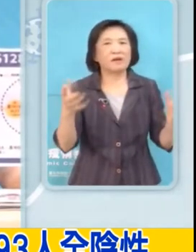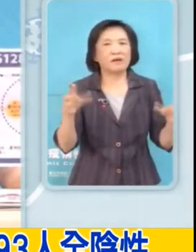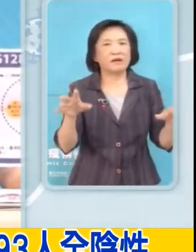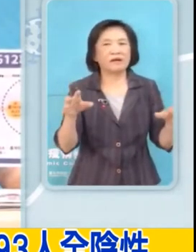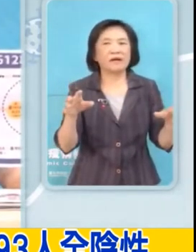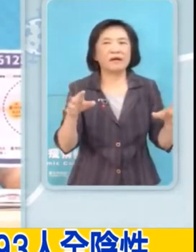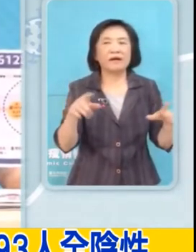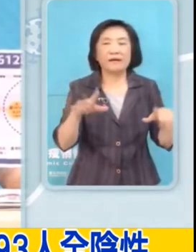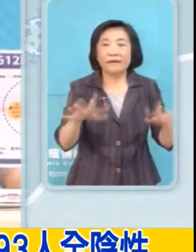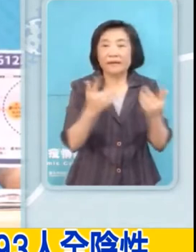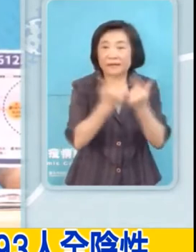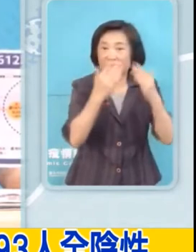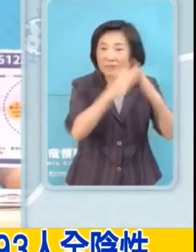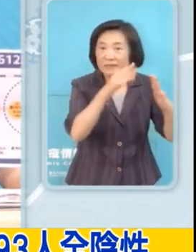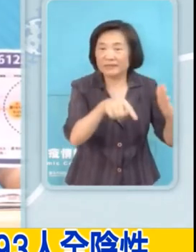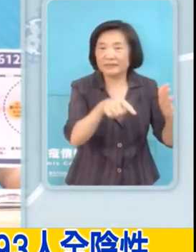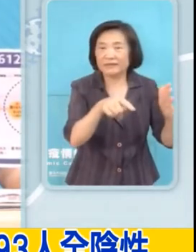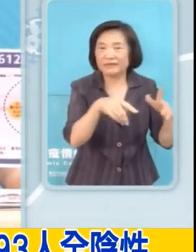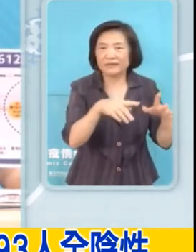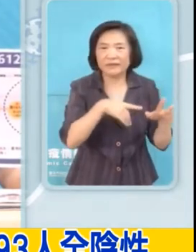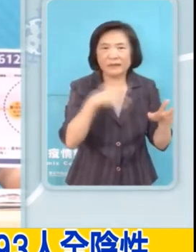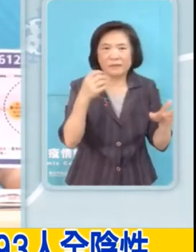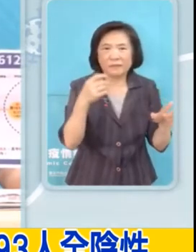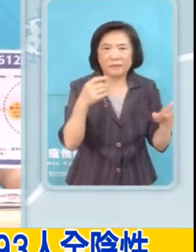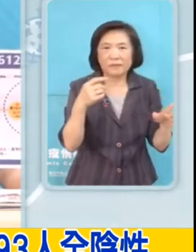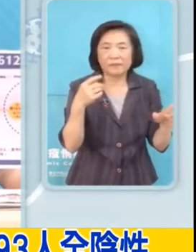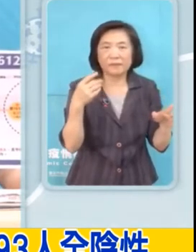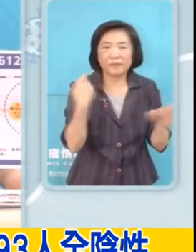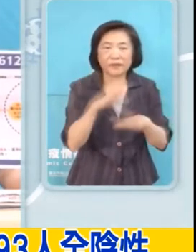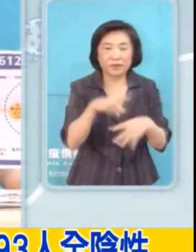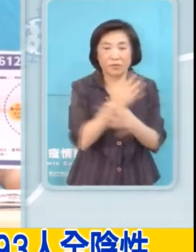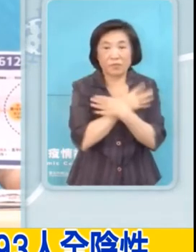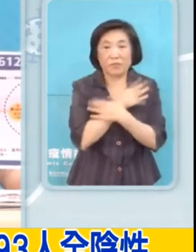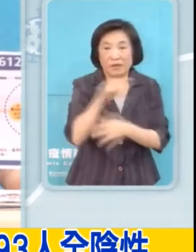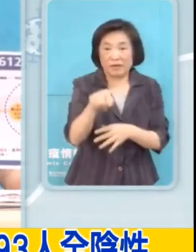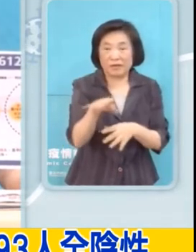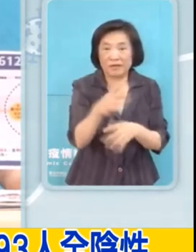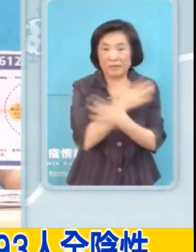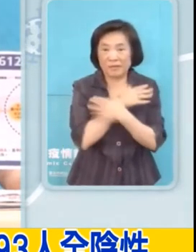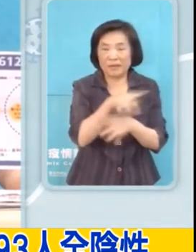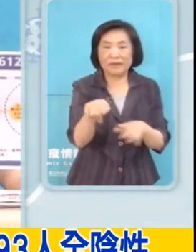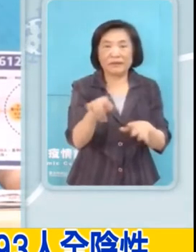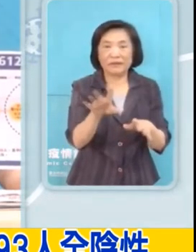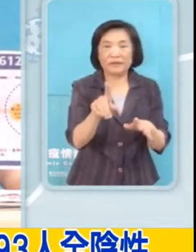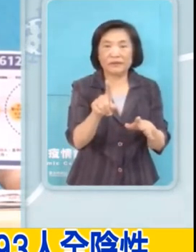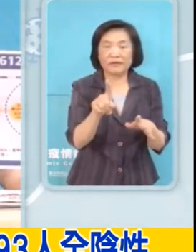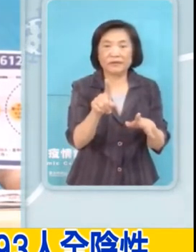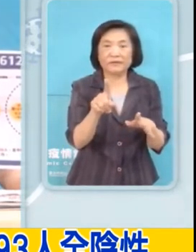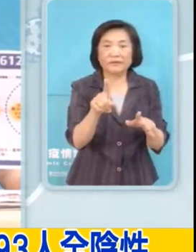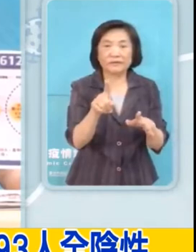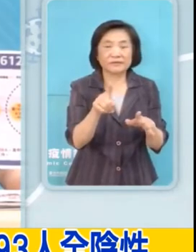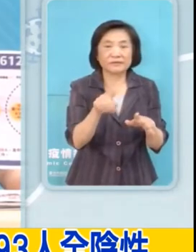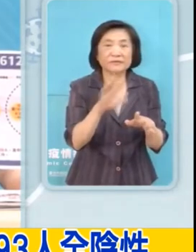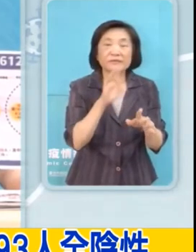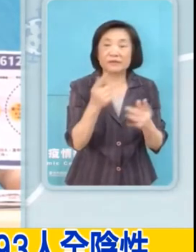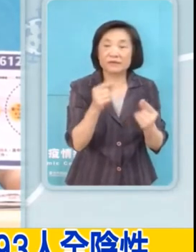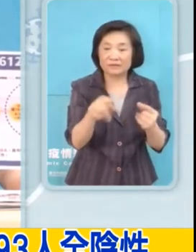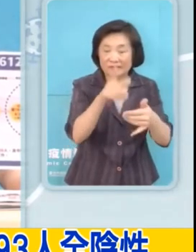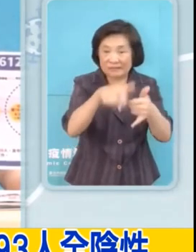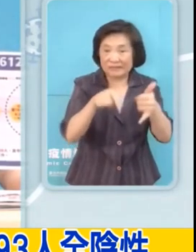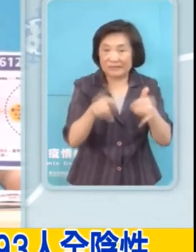那对我们台北市现在已经知道问题是这样，这家幼稚园我们有一位小朋友在上个礼拜